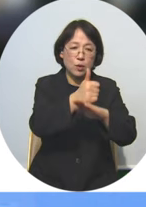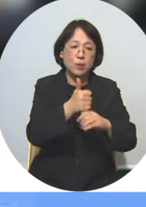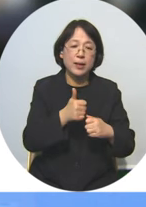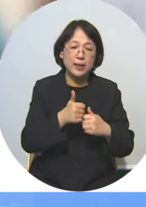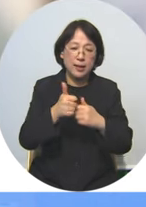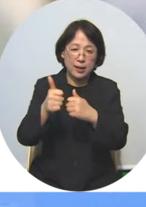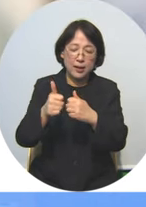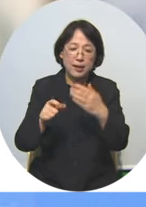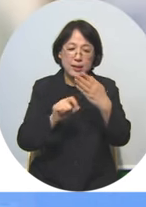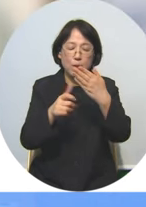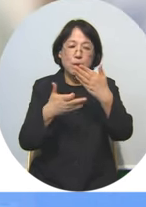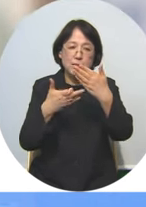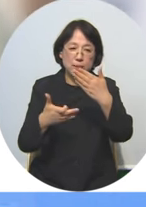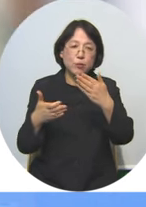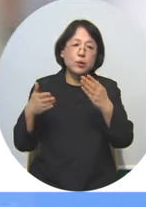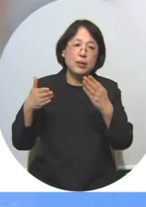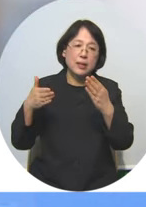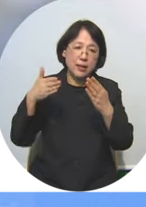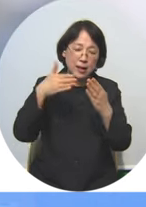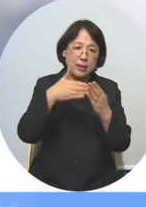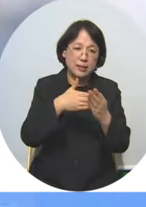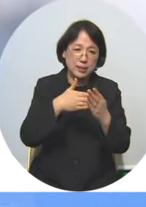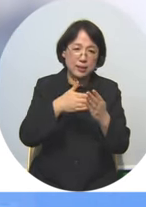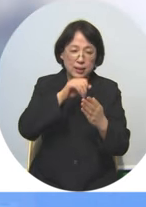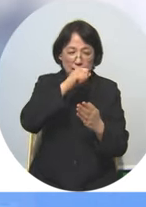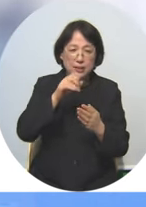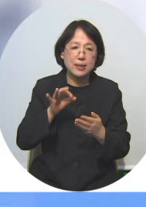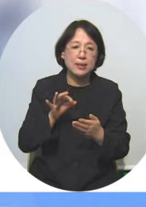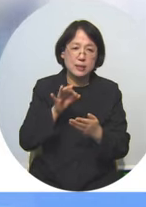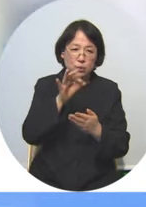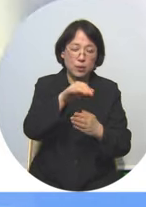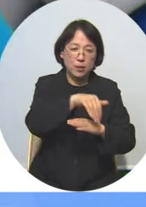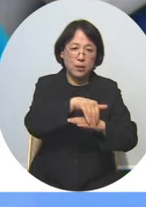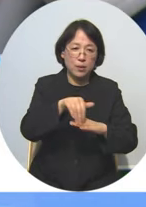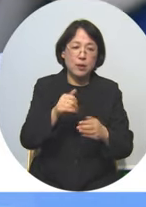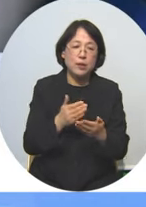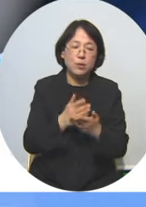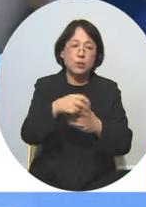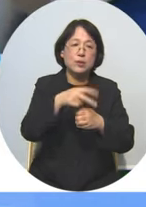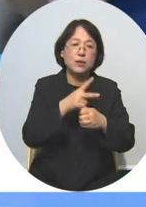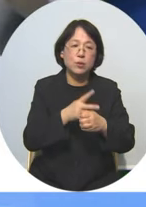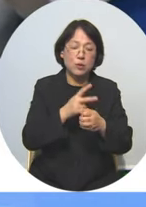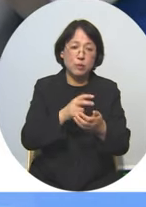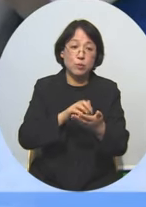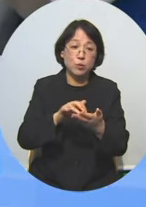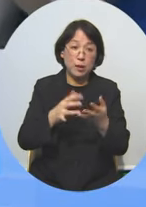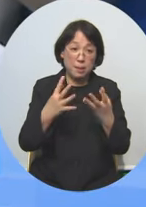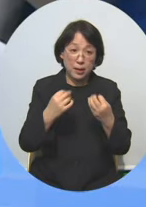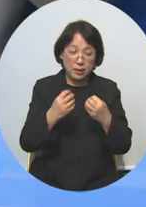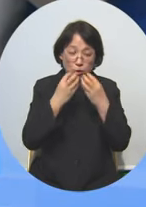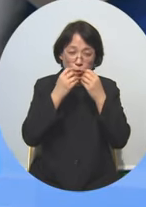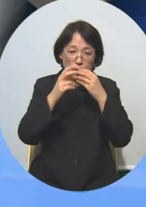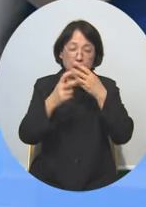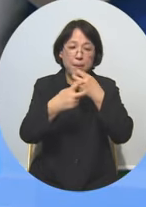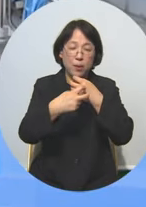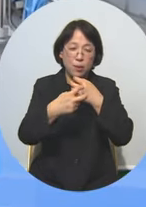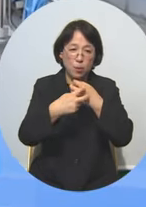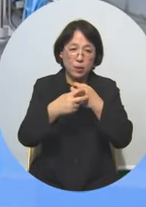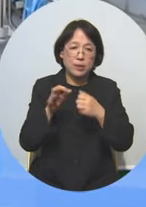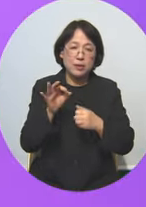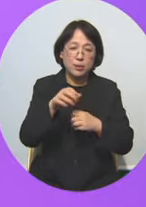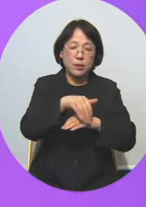기관별로 예산을 교부할 계획이고, 향후 지원 대상을 확대해 전공의 수가 많은 종합병원까지 지원하는 방안을 검토할